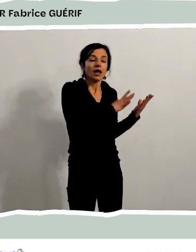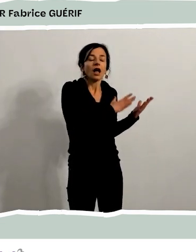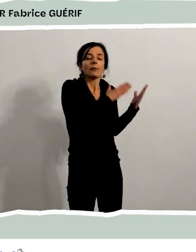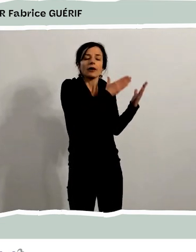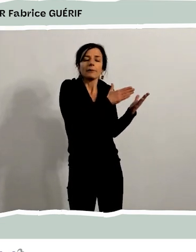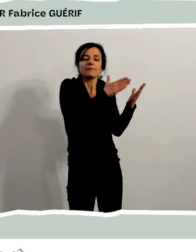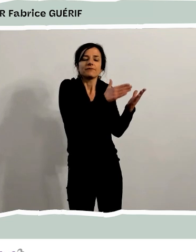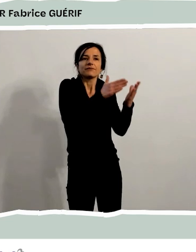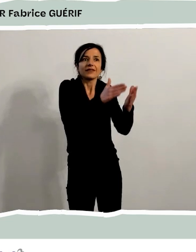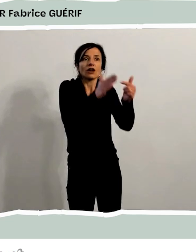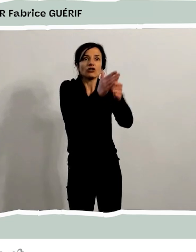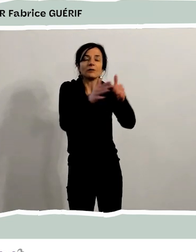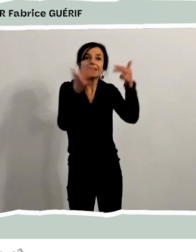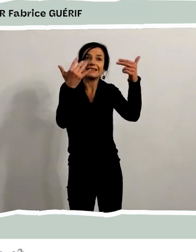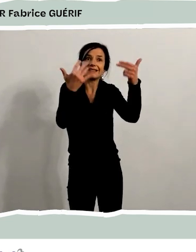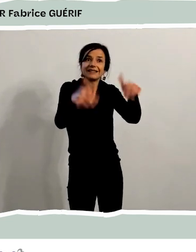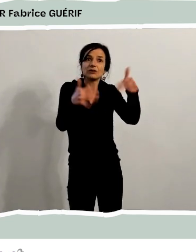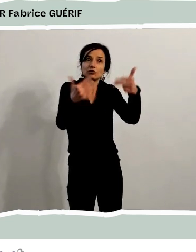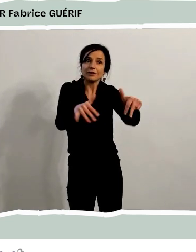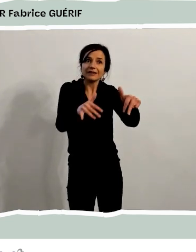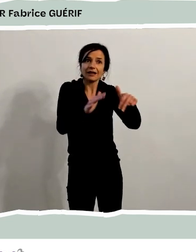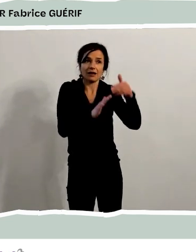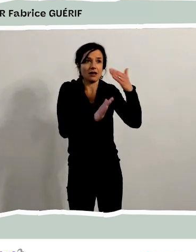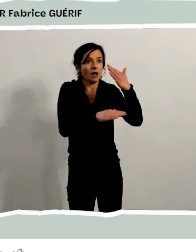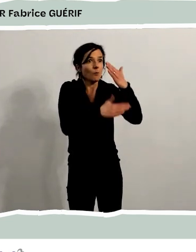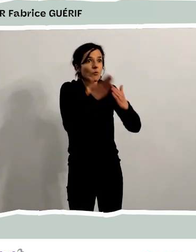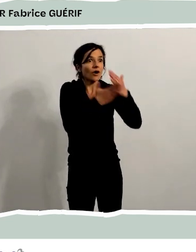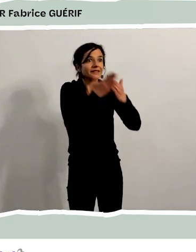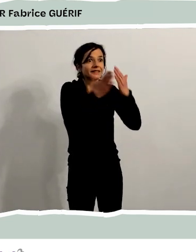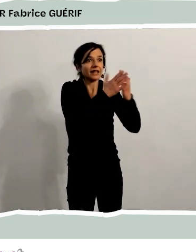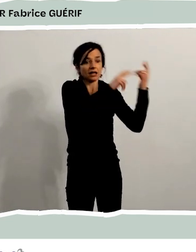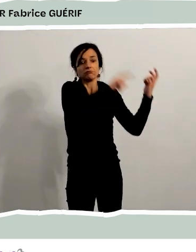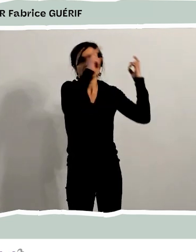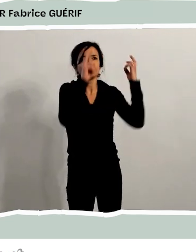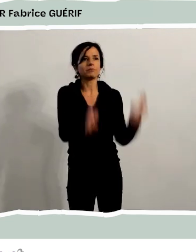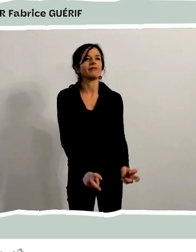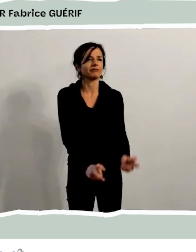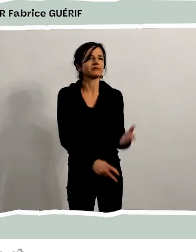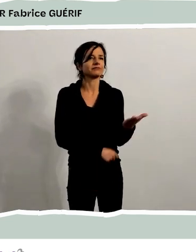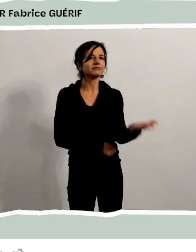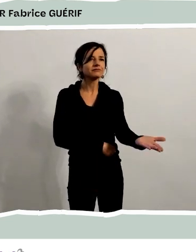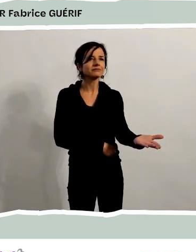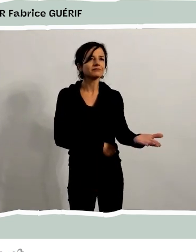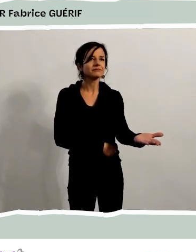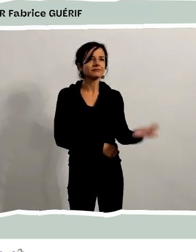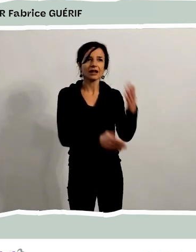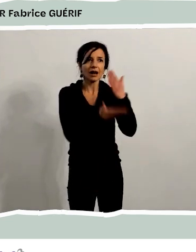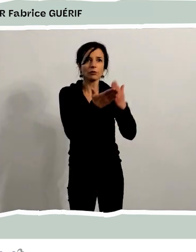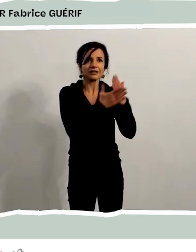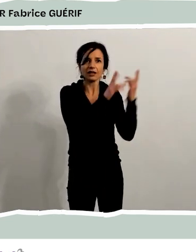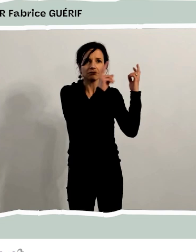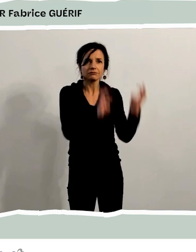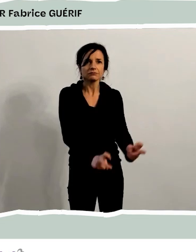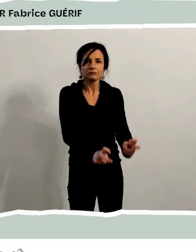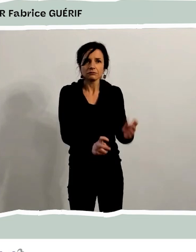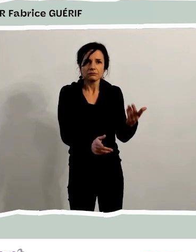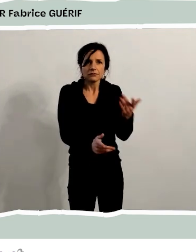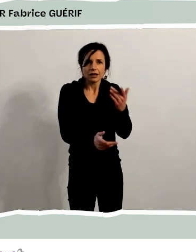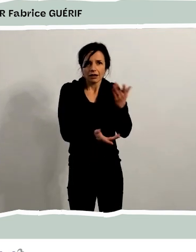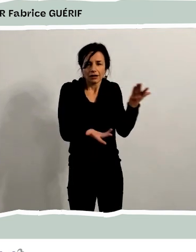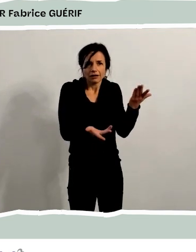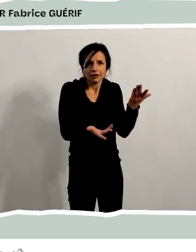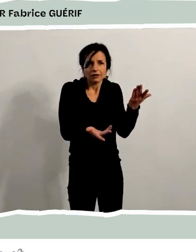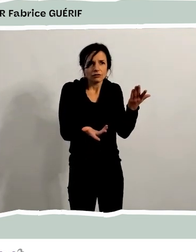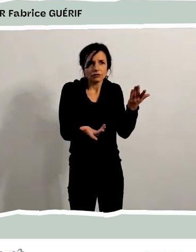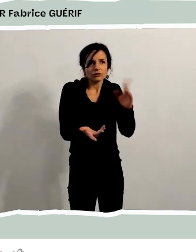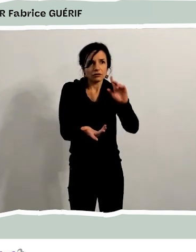en 2018, eh bien, on avait réduit de moitié le nombre de spermatozoïdes. Donc une diminution de la production de spermatozoïdes et à